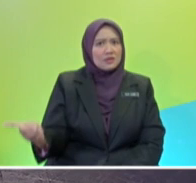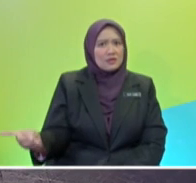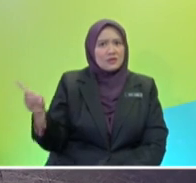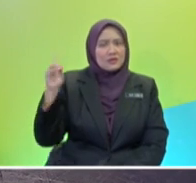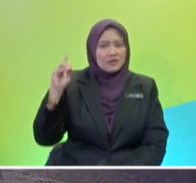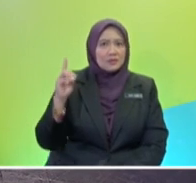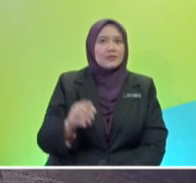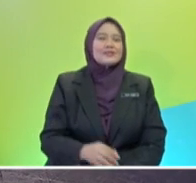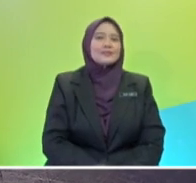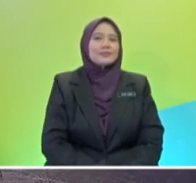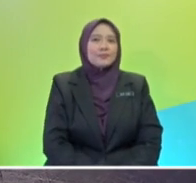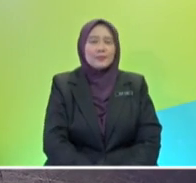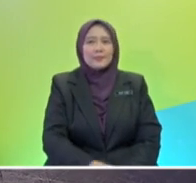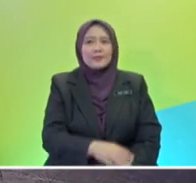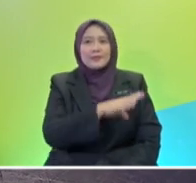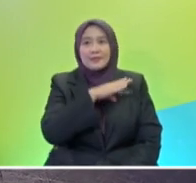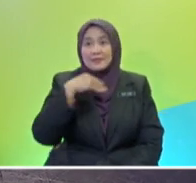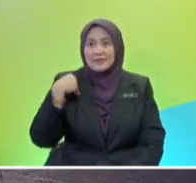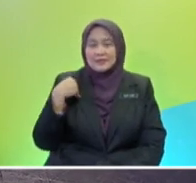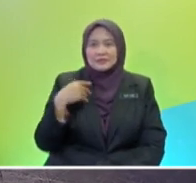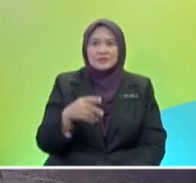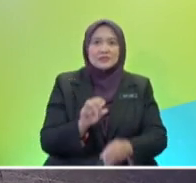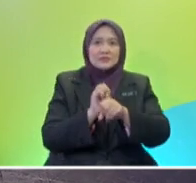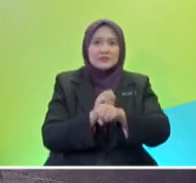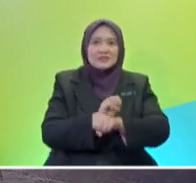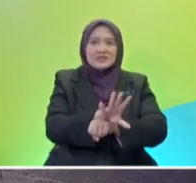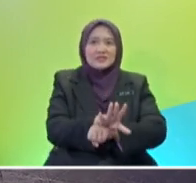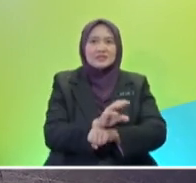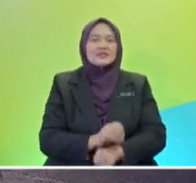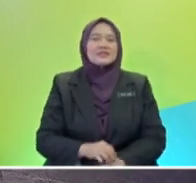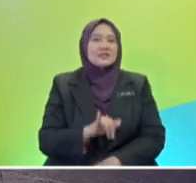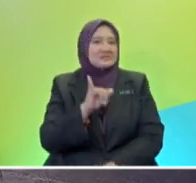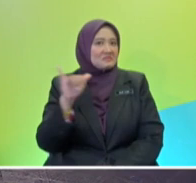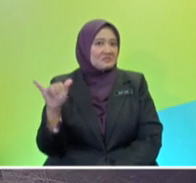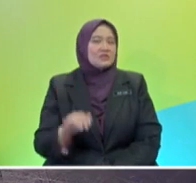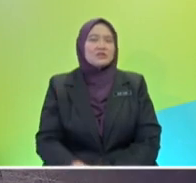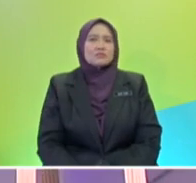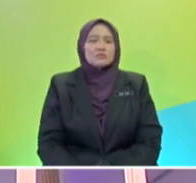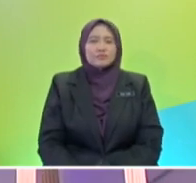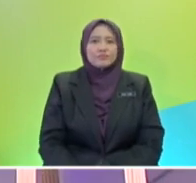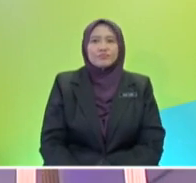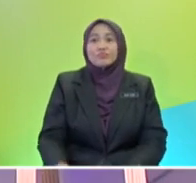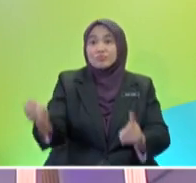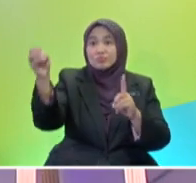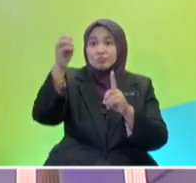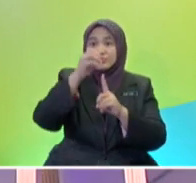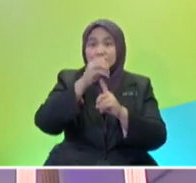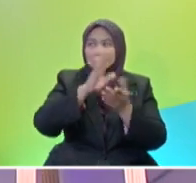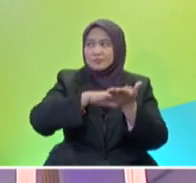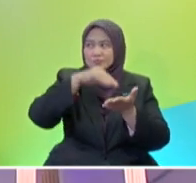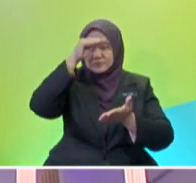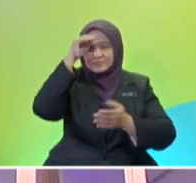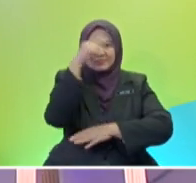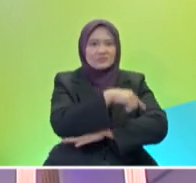ialah dia dan juga kesannya jadi objektif pembelajaran kita hari ini kita